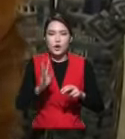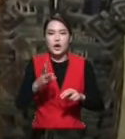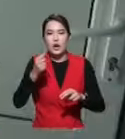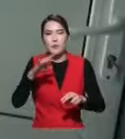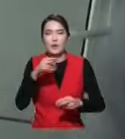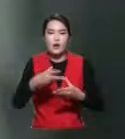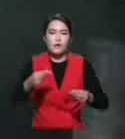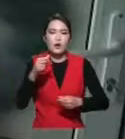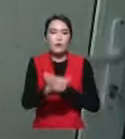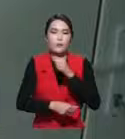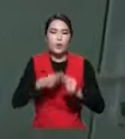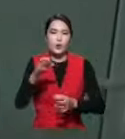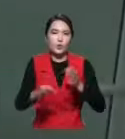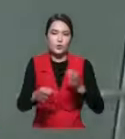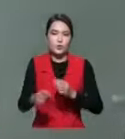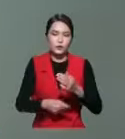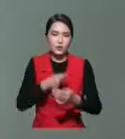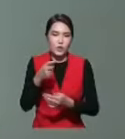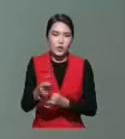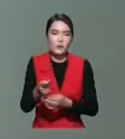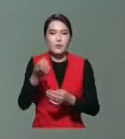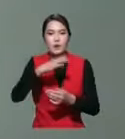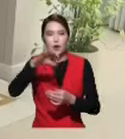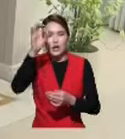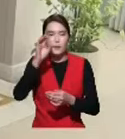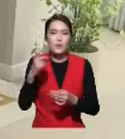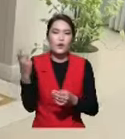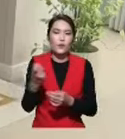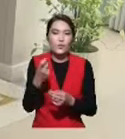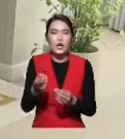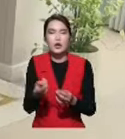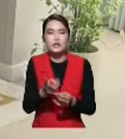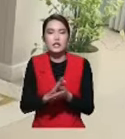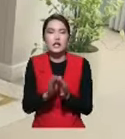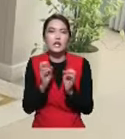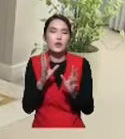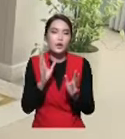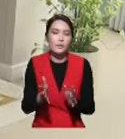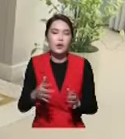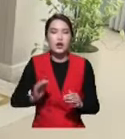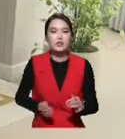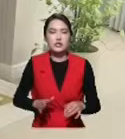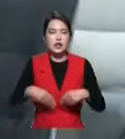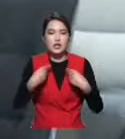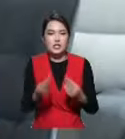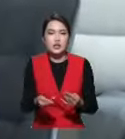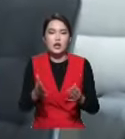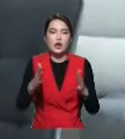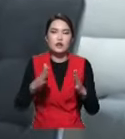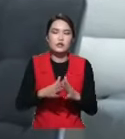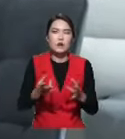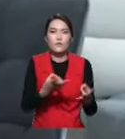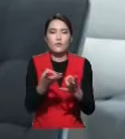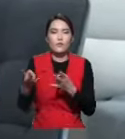материалы поступят в суд. Удалось связаться и с нынешними владельцами дома. Представители компании заверили, что готовы предоставить